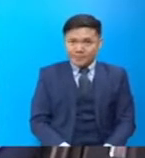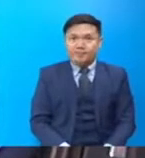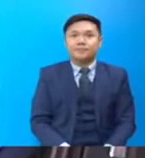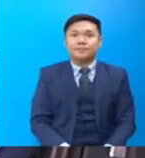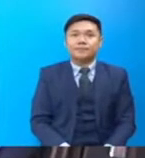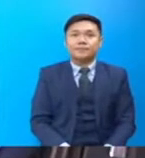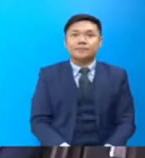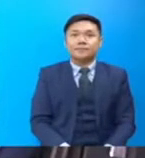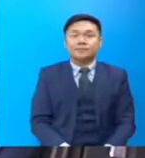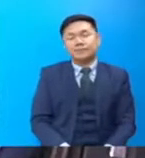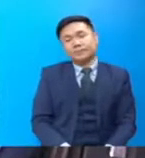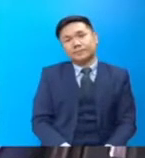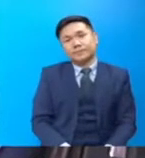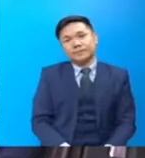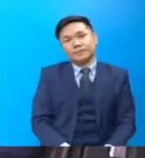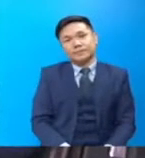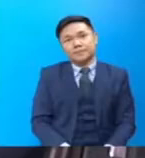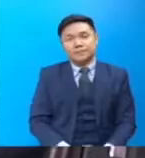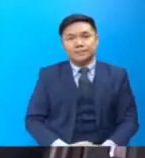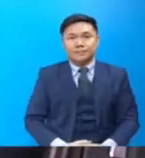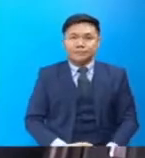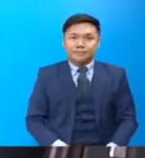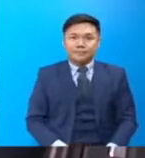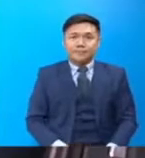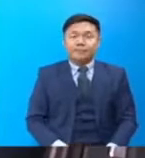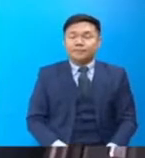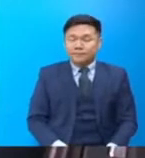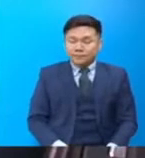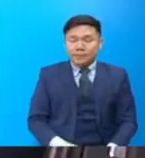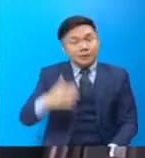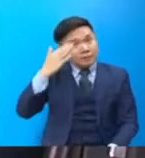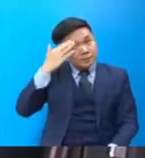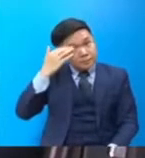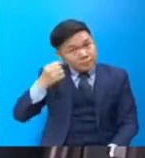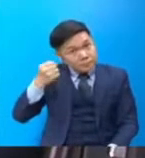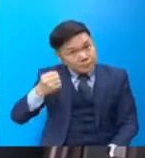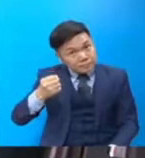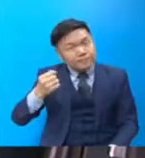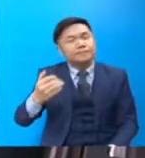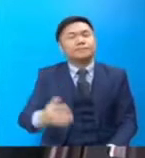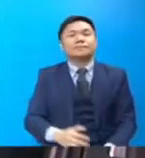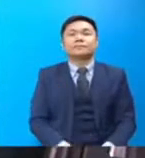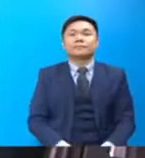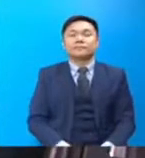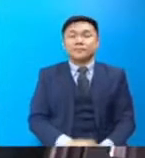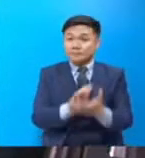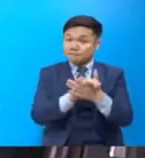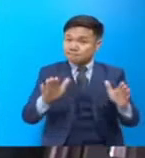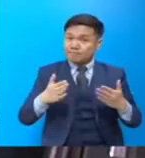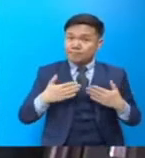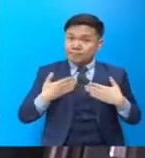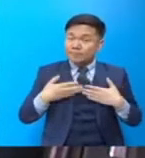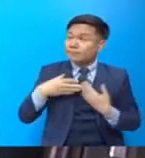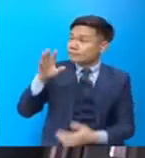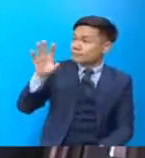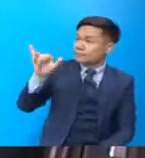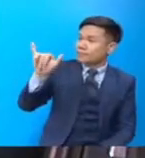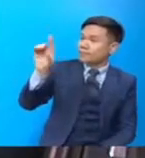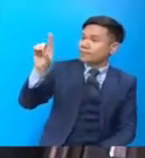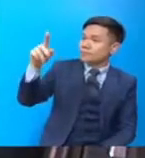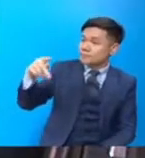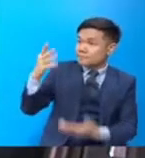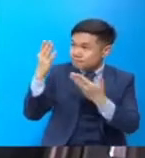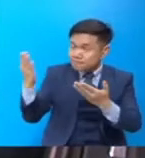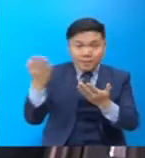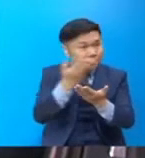Hi Ho Hai saya waalaikum warahmatullah wabarakatuh dan salam sejahtera Datu ini Bertuah dan